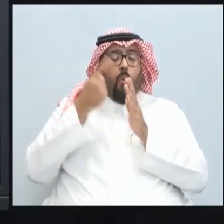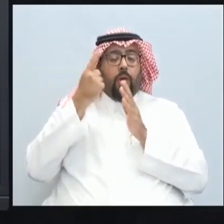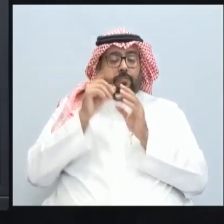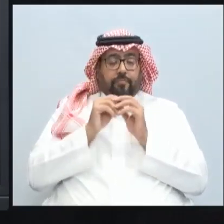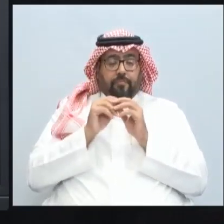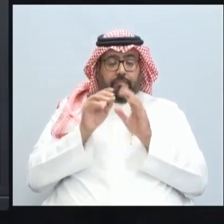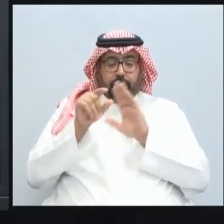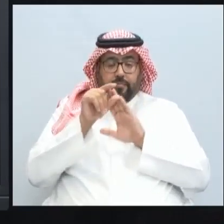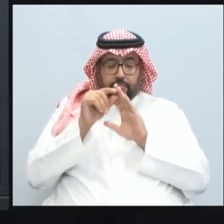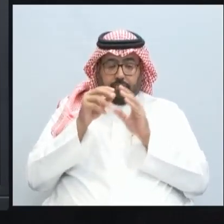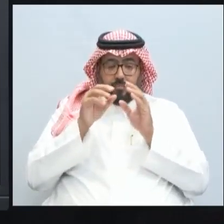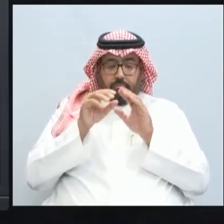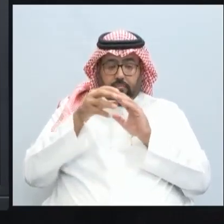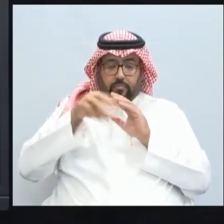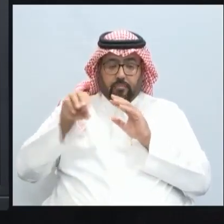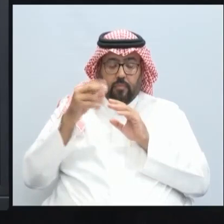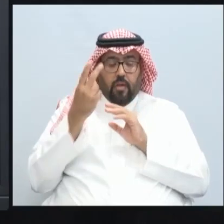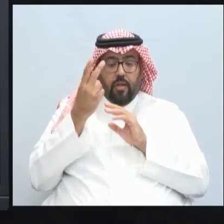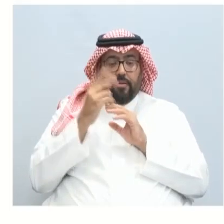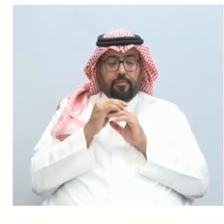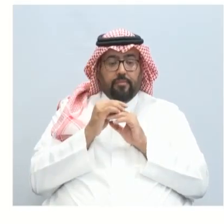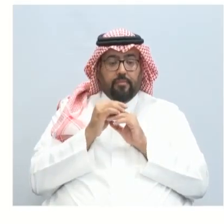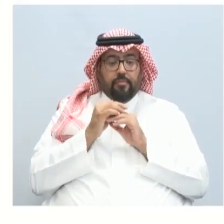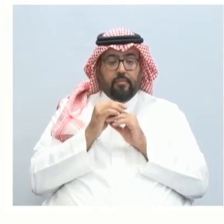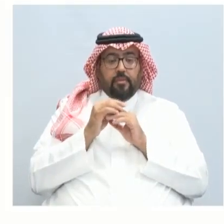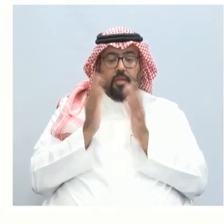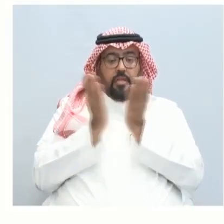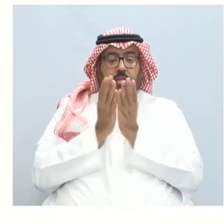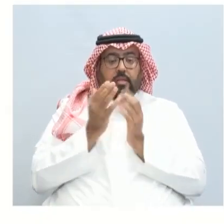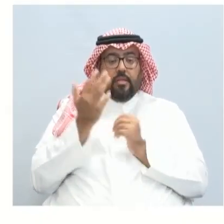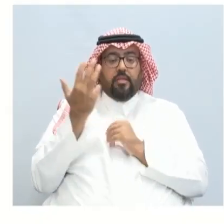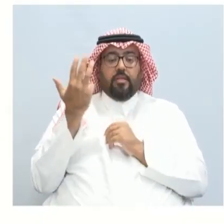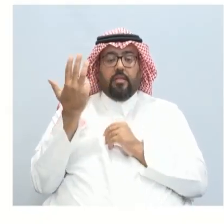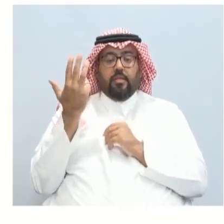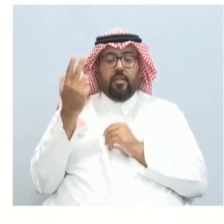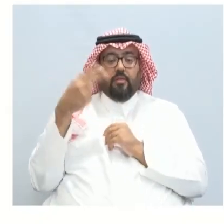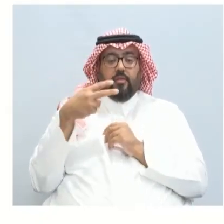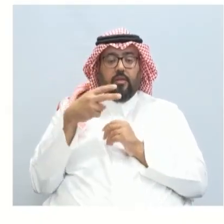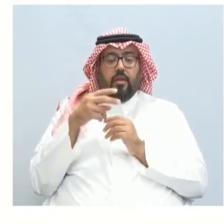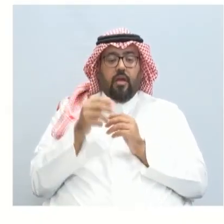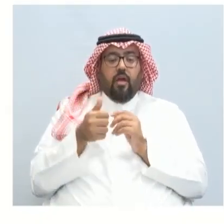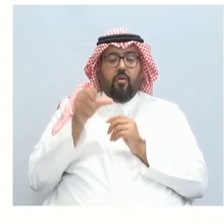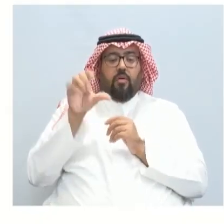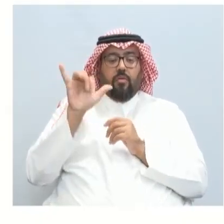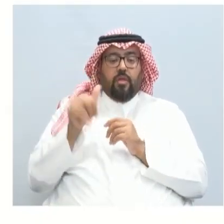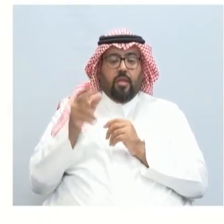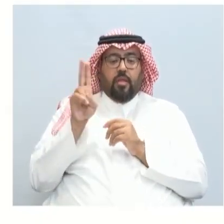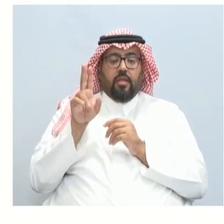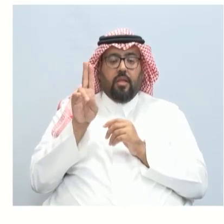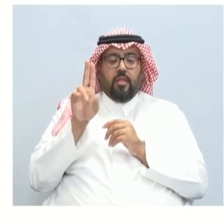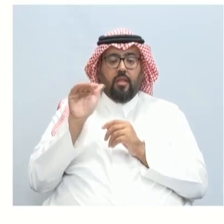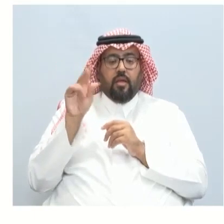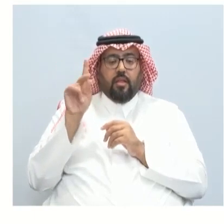ودرسنا هو الجزء الثاني من درس او الدرس التاسع والعشرين اولويات التخطيط ابنائي وبنات الطلاب